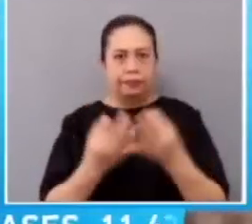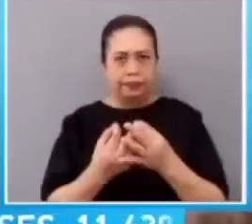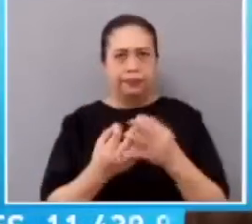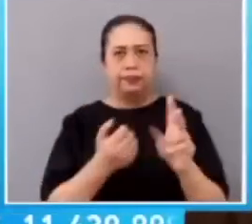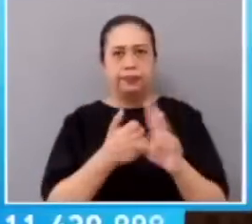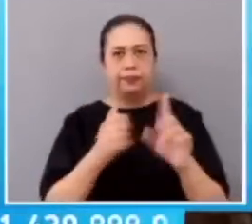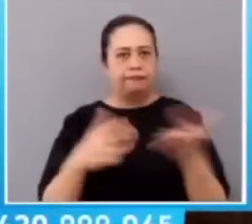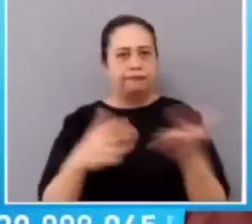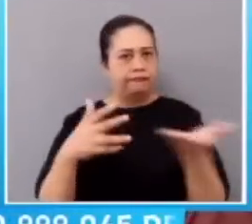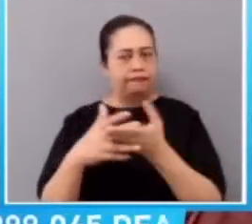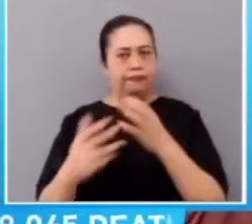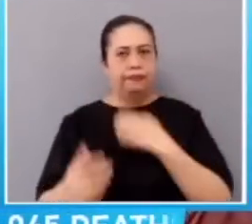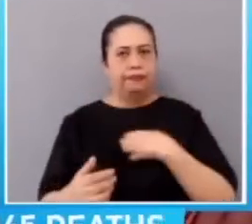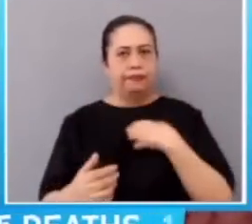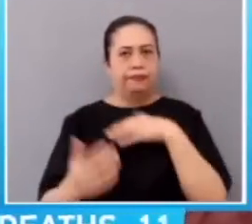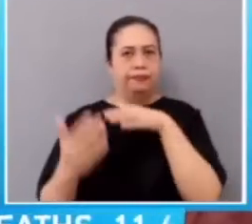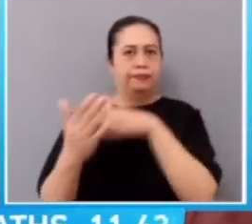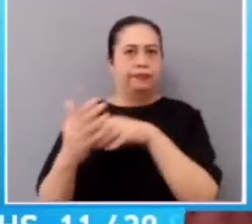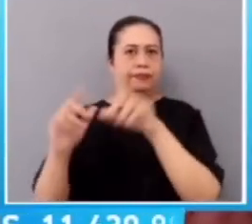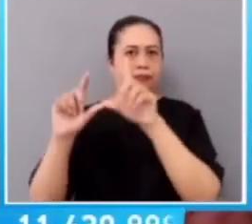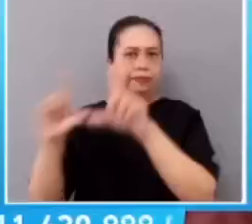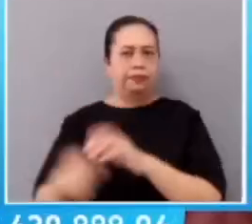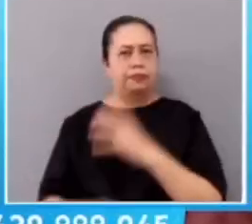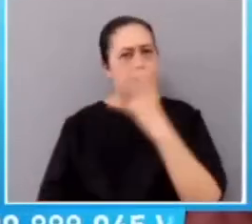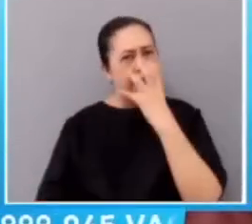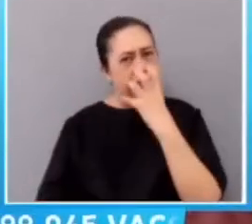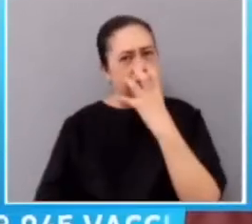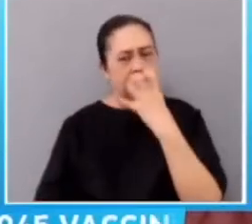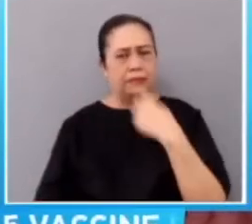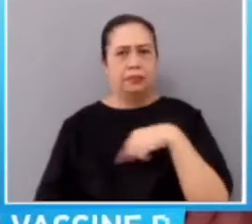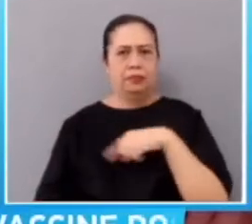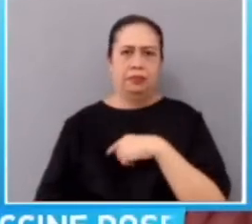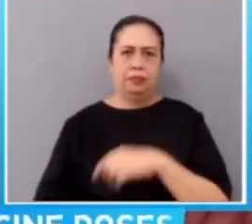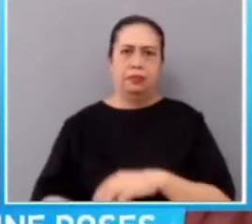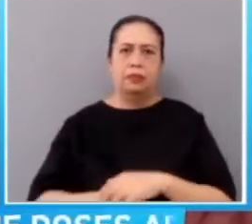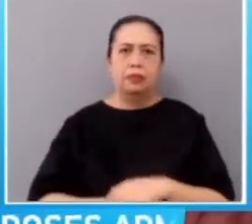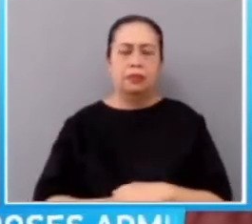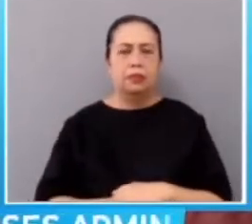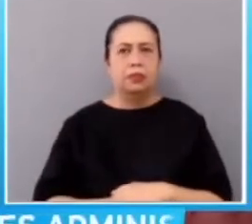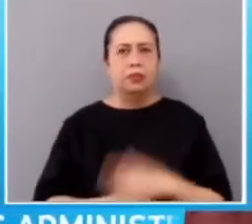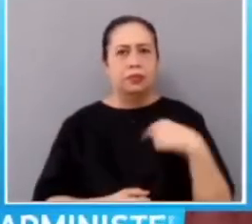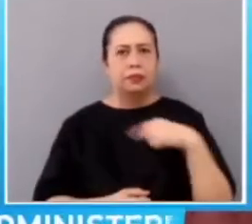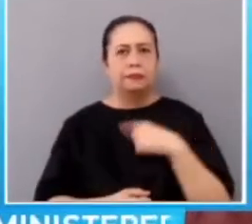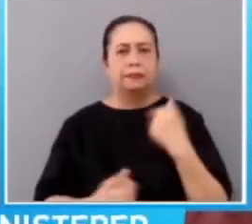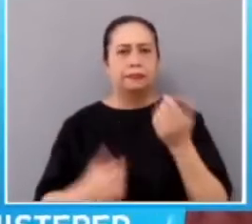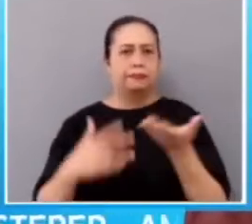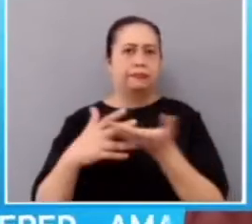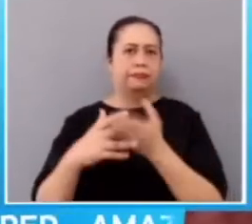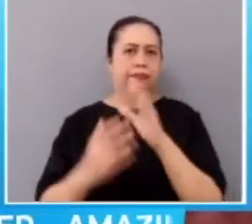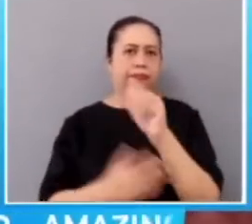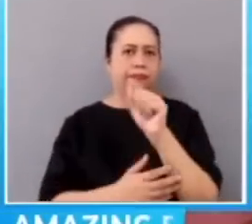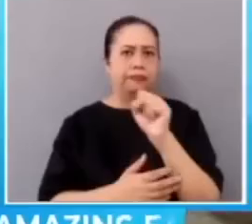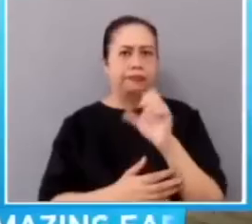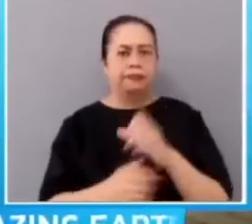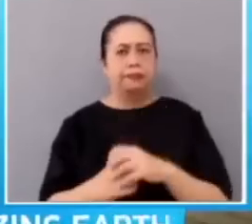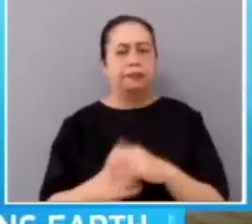reklamo ang suspect. Galit na galit po kami. Ano na kami ng kaso. Tuloy namin ang